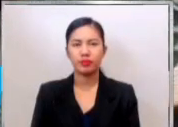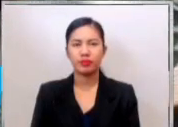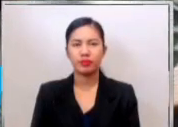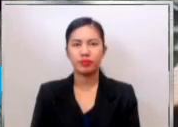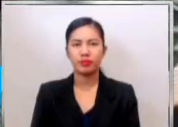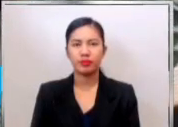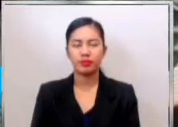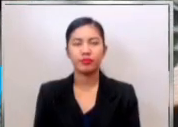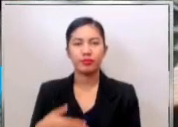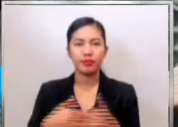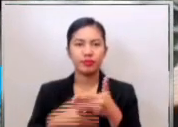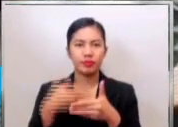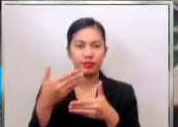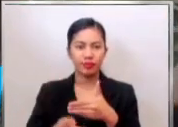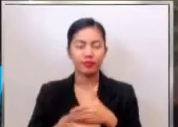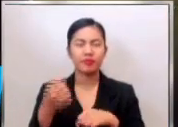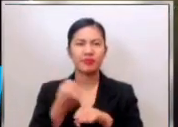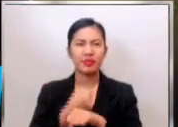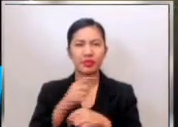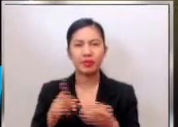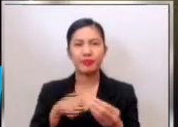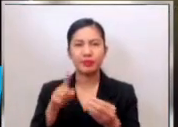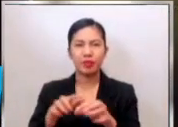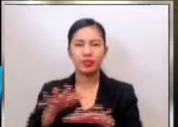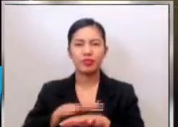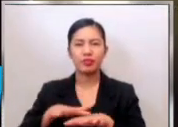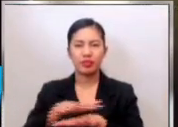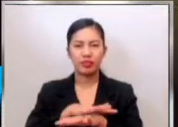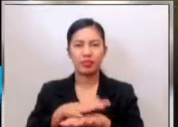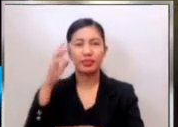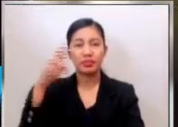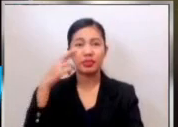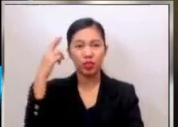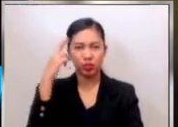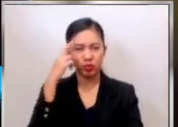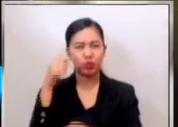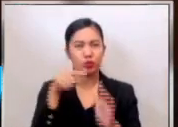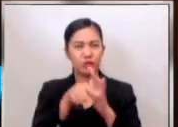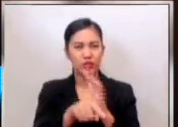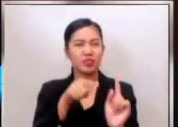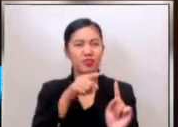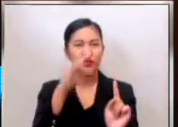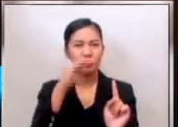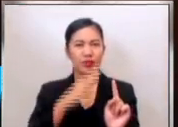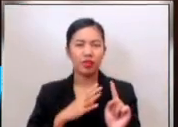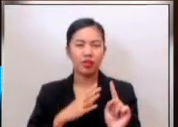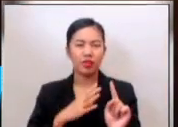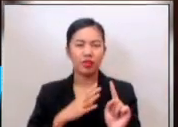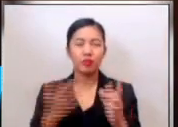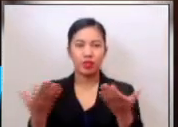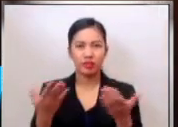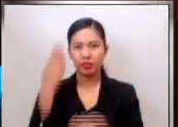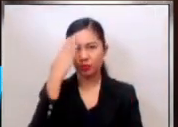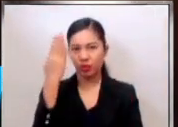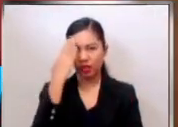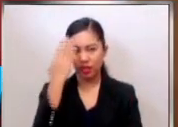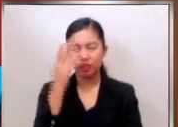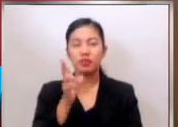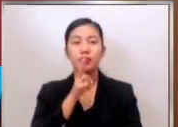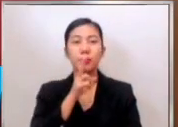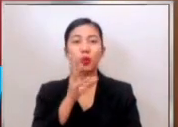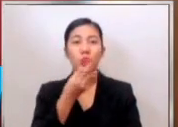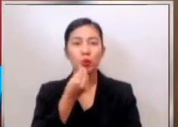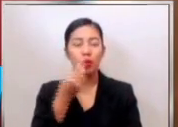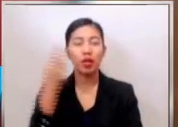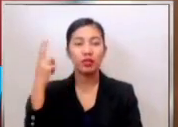Away sa lupa naman ang tinitingnang dahilan sa pagpatay sa isang lalaki sa San Miguel, Bulacan. Ang sospek, kanyang kyuhin.